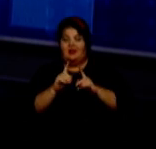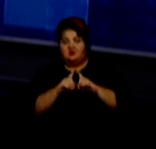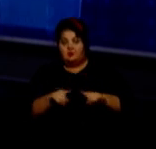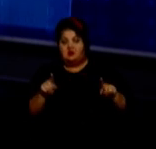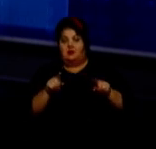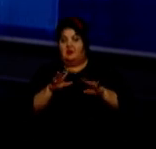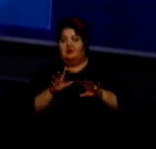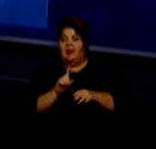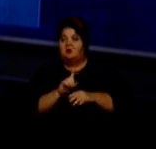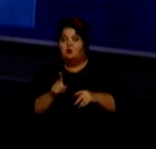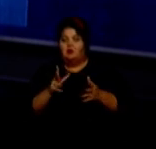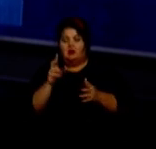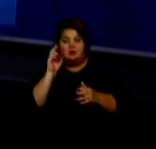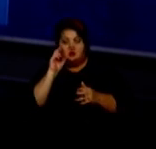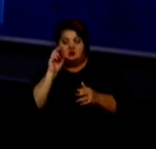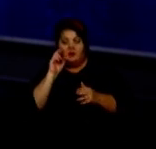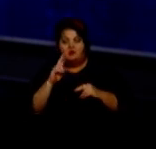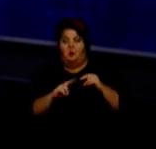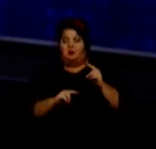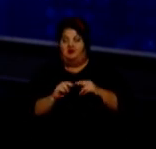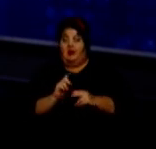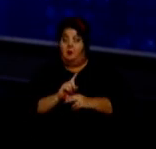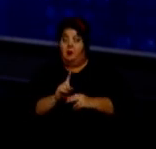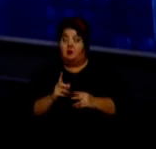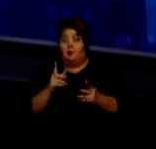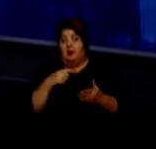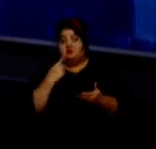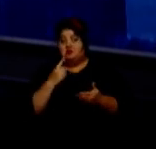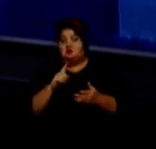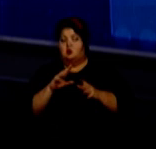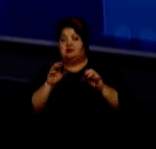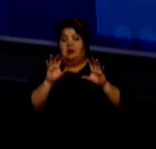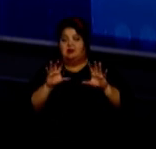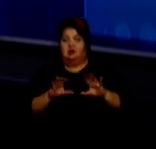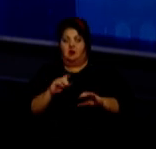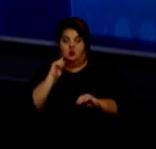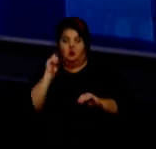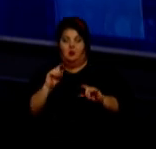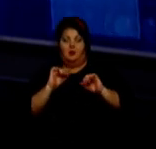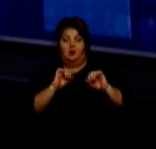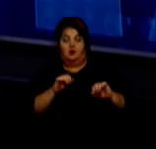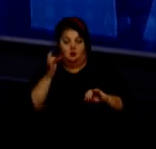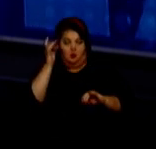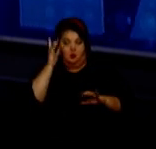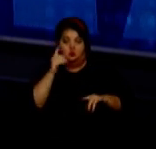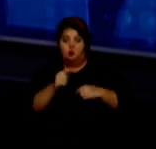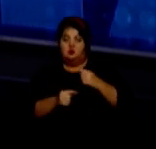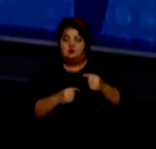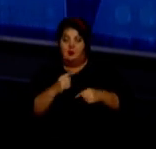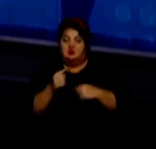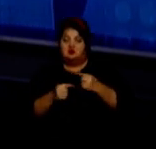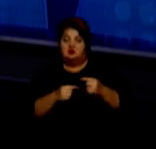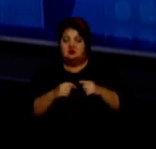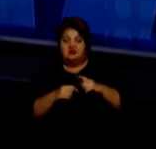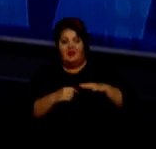не нормуються якимись державними будівельними нормами. Але зазначу, що за законом України про охорону культурної спадщини